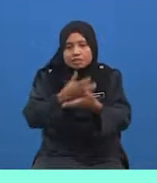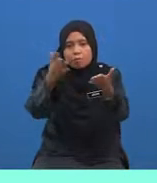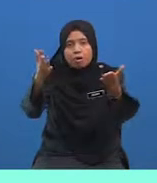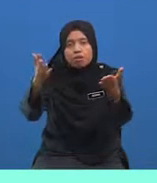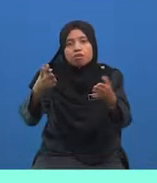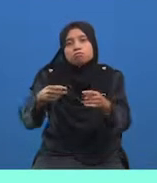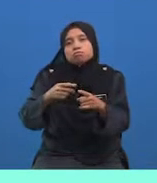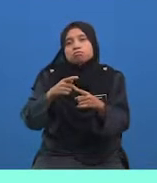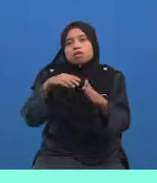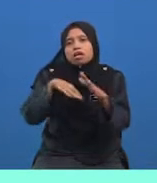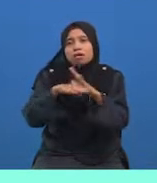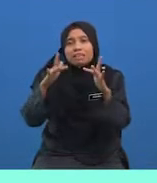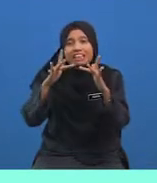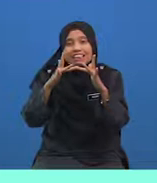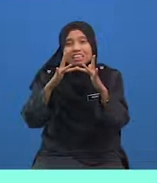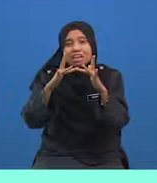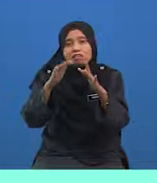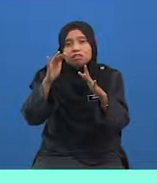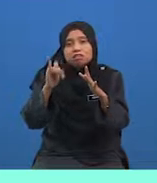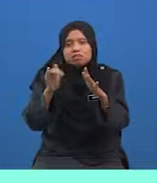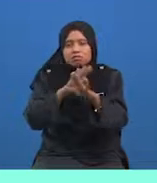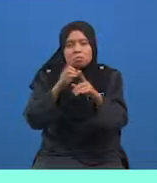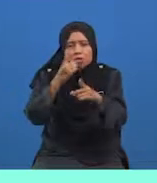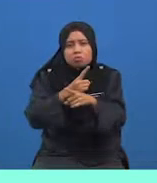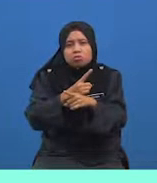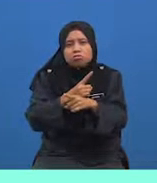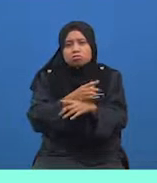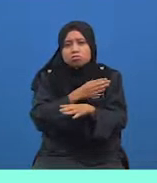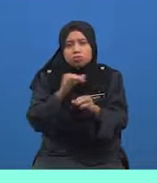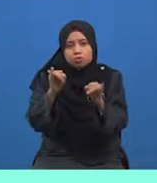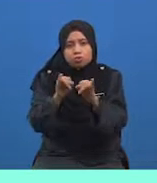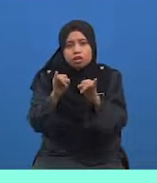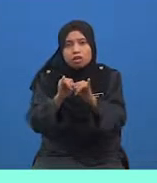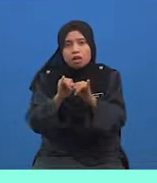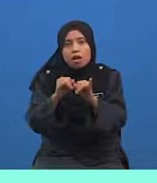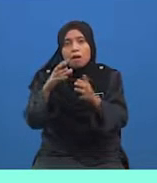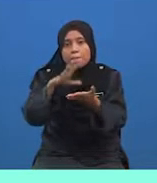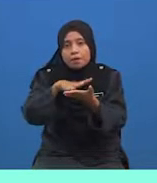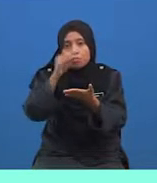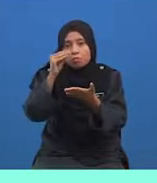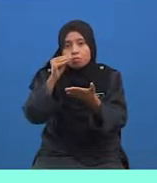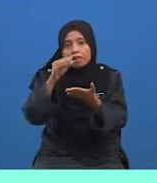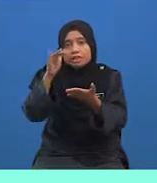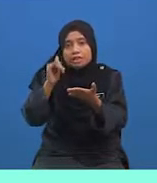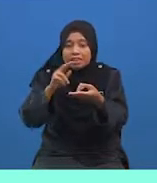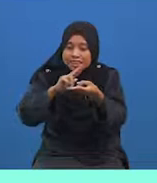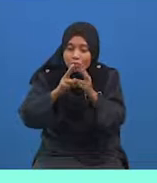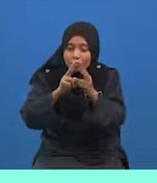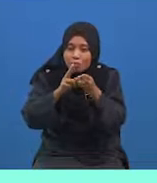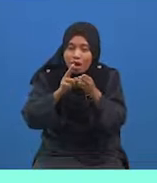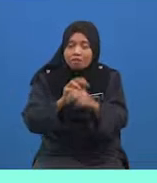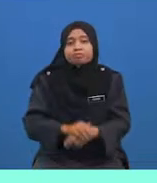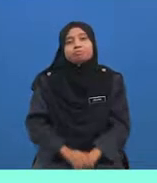di laman sesawang yang tidak tepat dan juga maklumat yang diubah